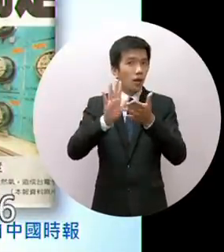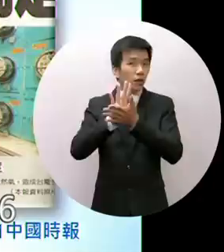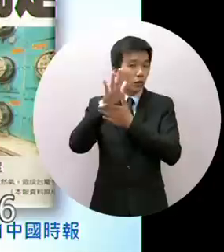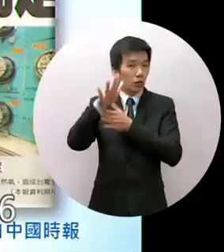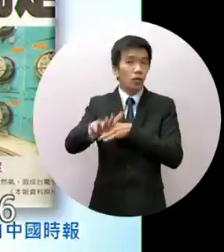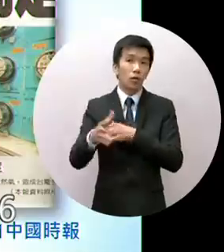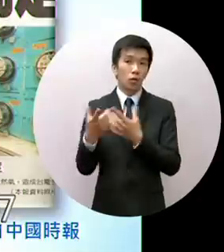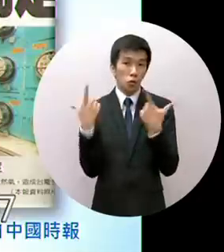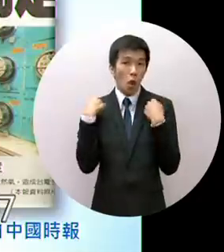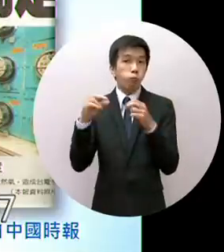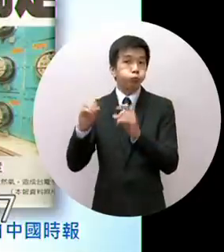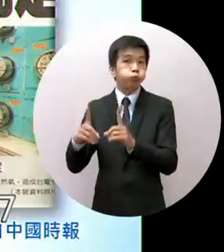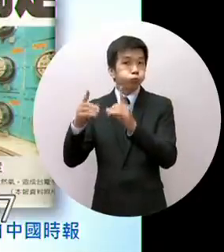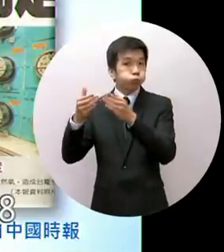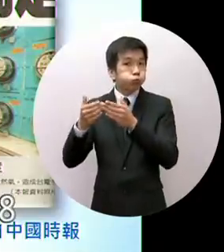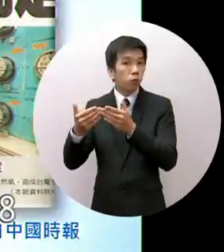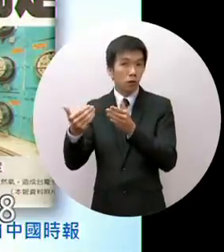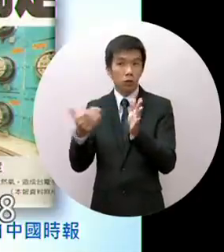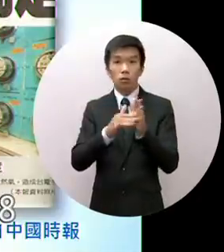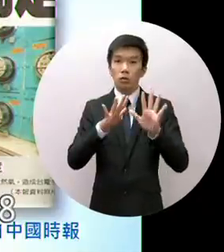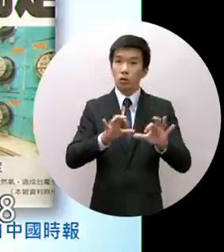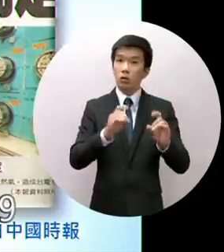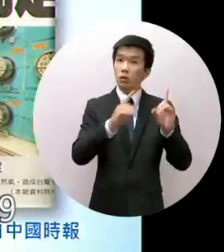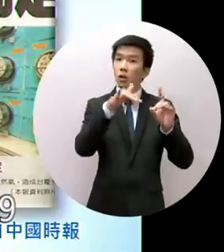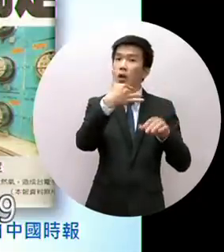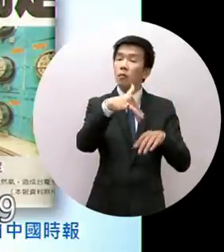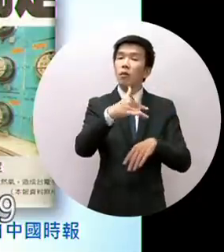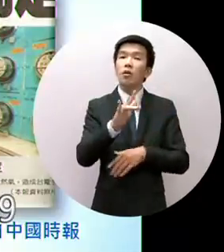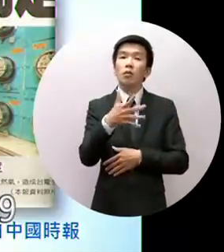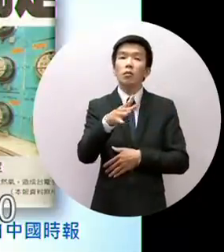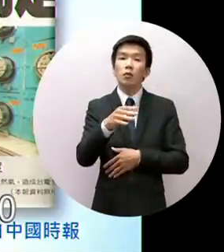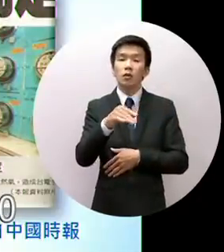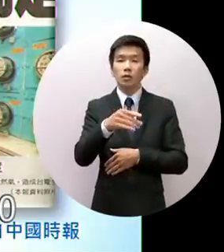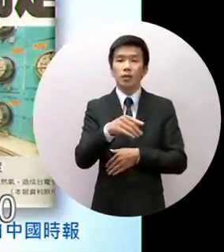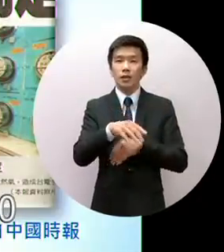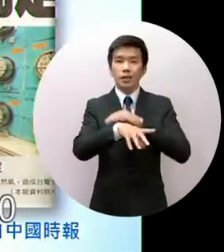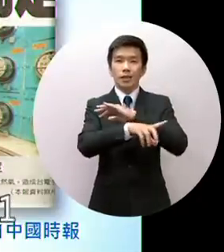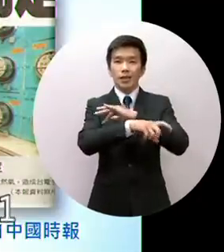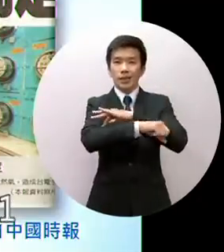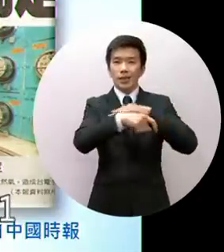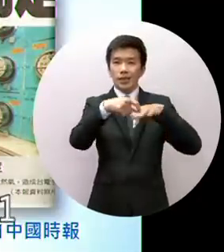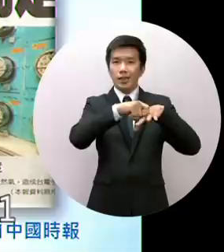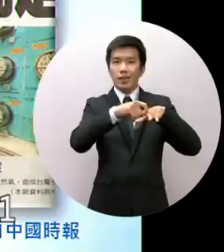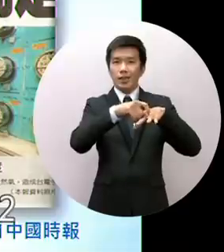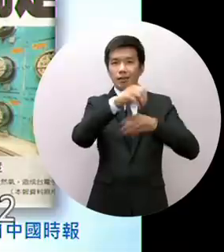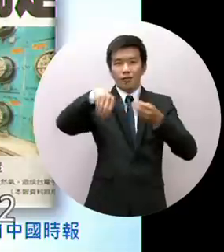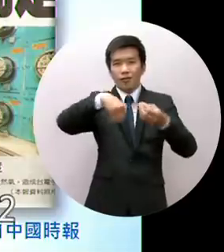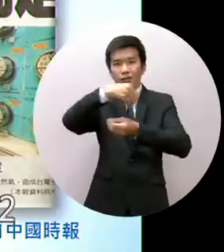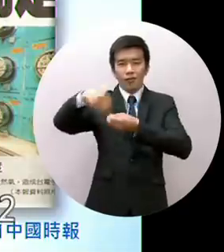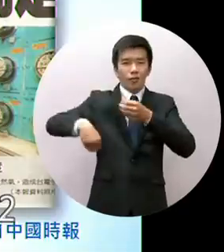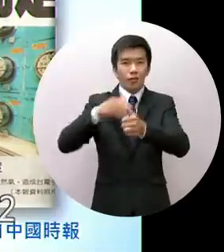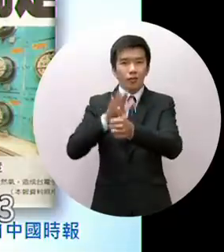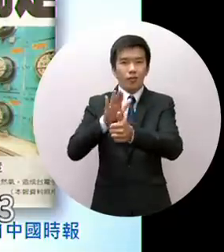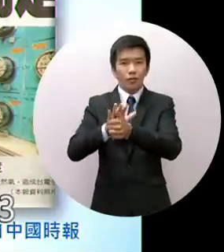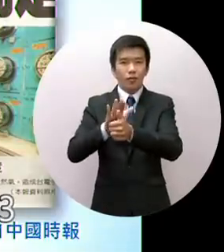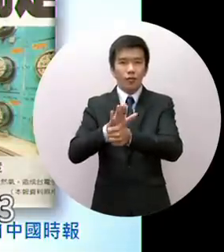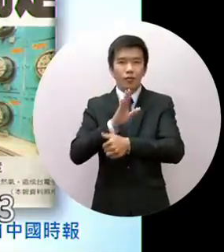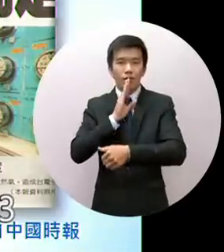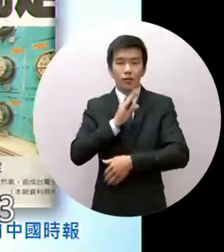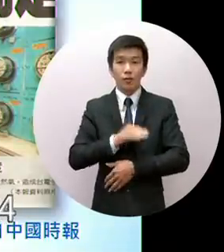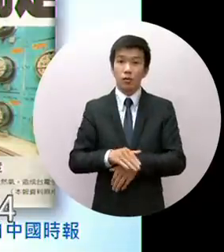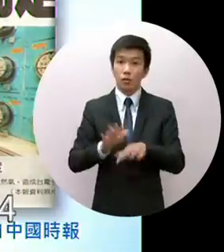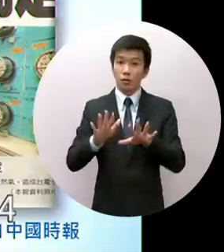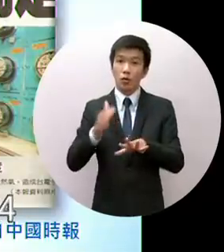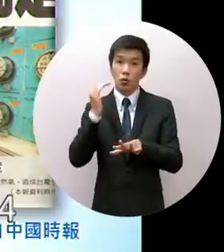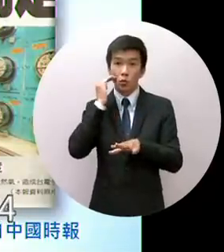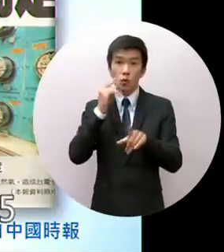涨啊，用电价基金来补啊，然后今年依照天然气的成本，每